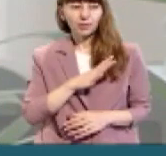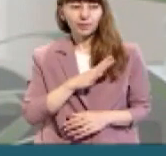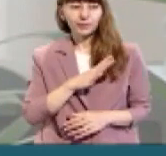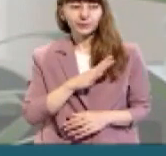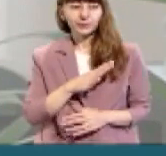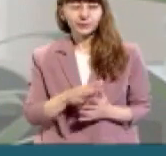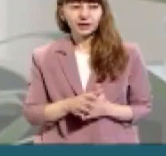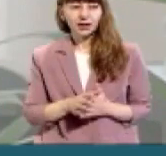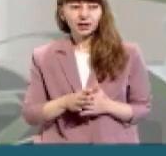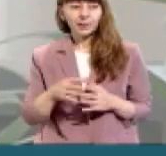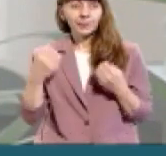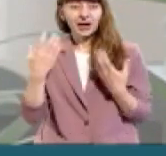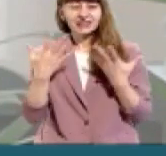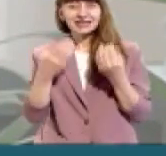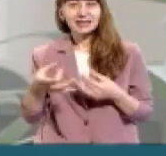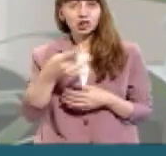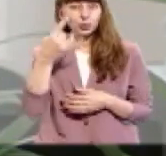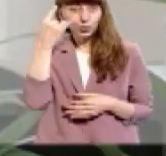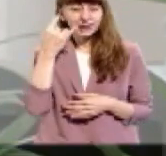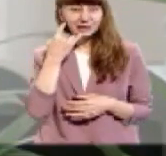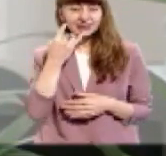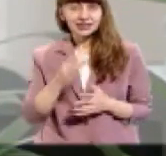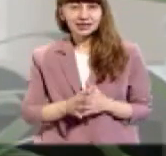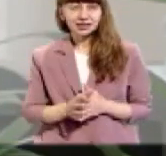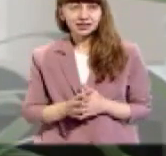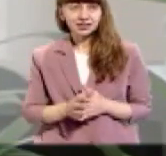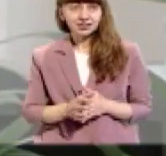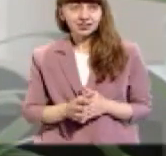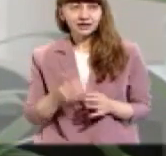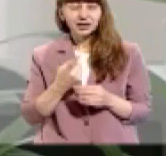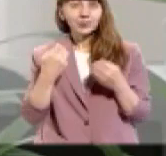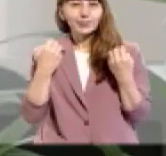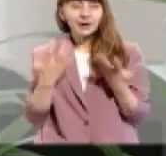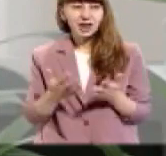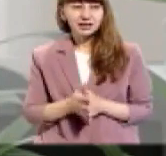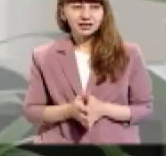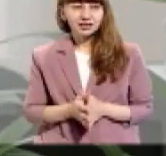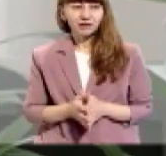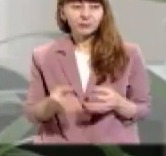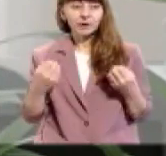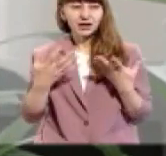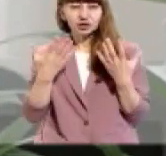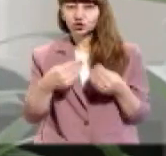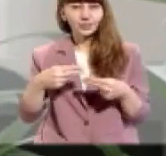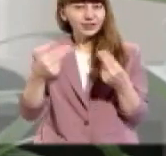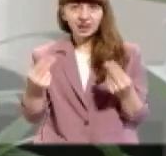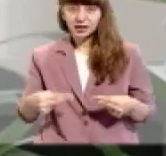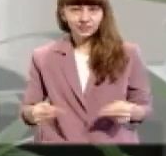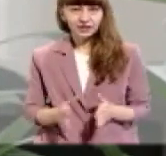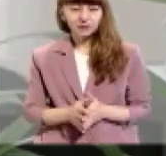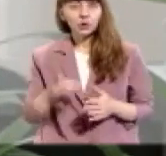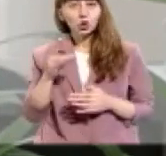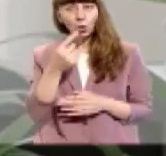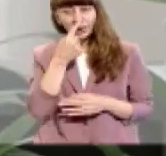будет у нас праздник День Республики Казахстан. И в этот праздник мы, конечно, в праздничный день браки не регистрируем,